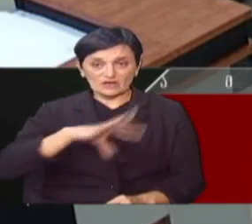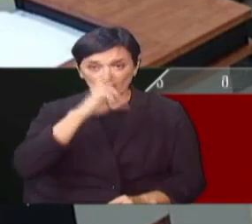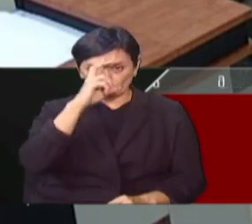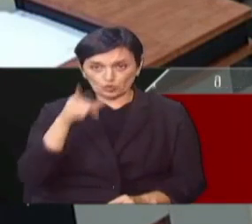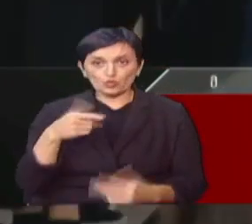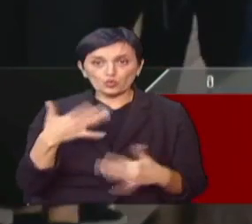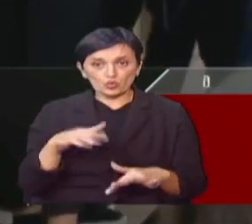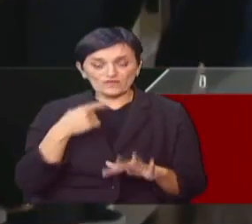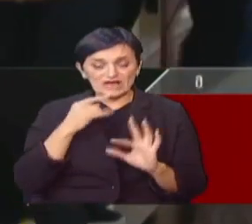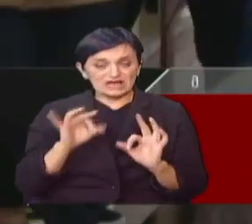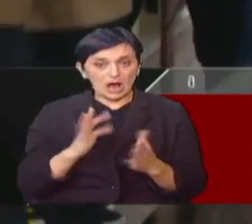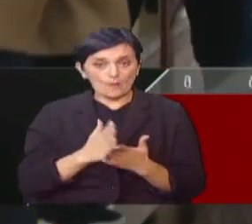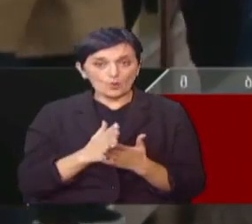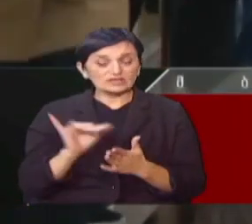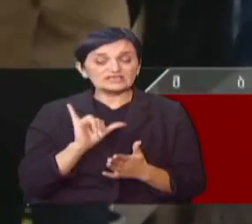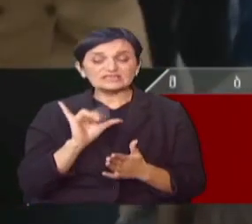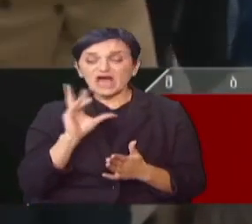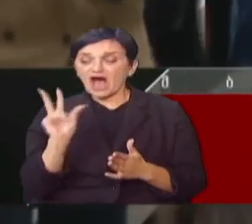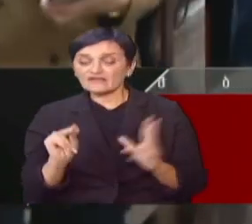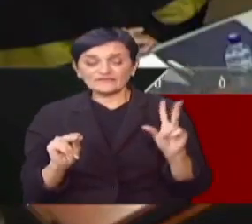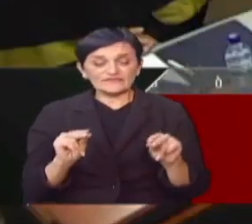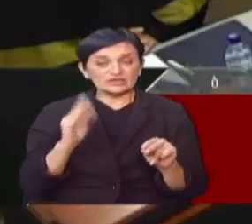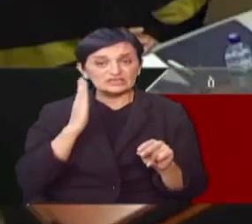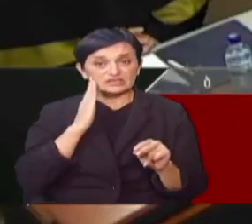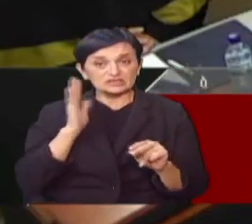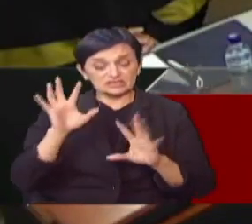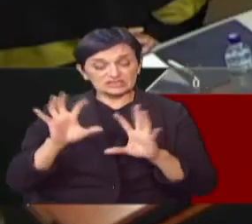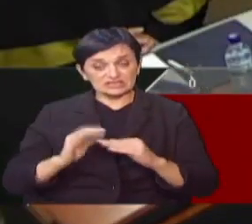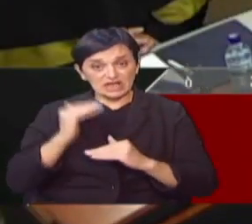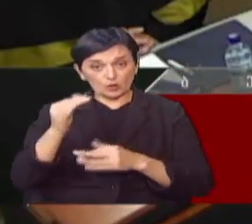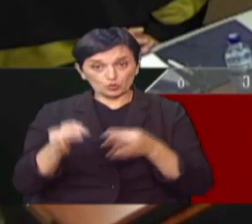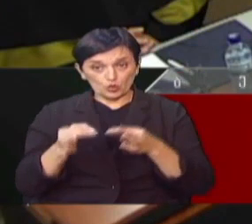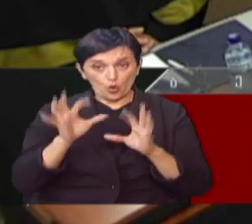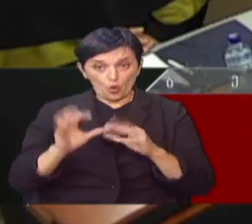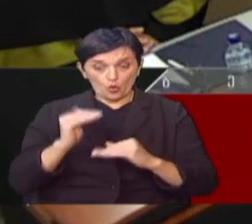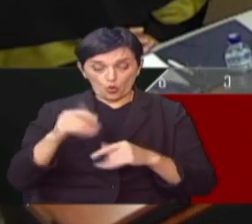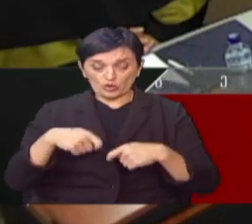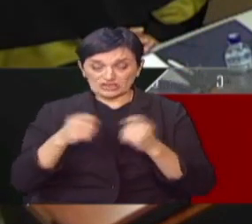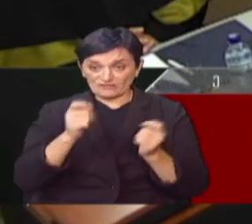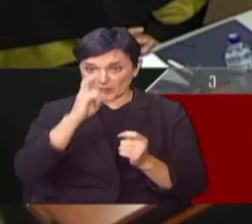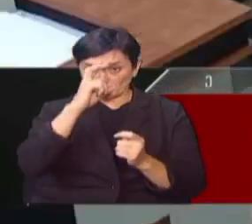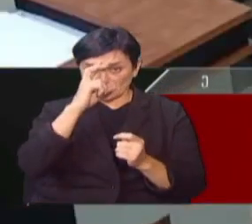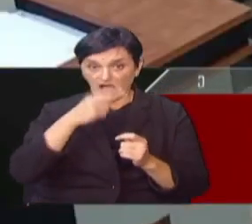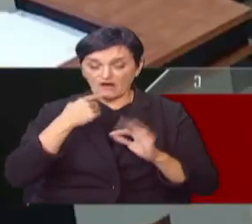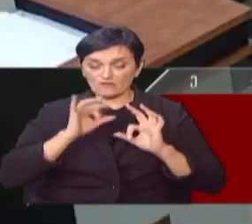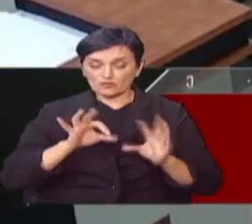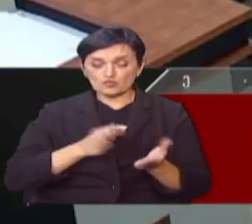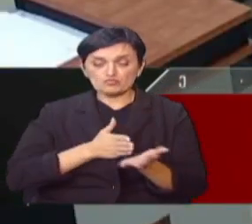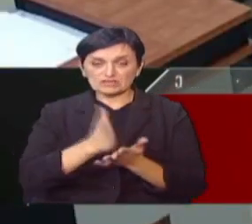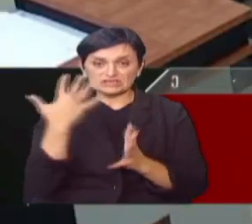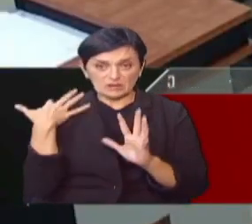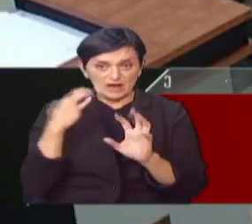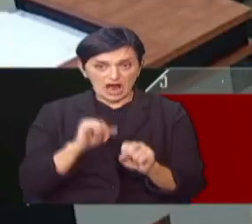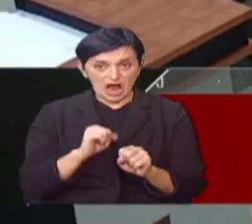უკვე გამოხატული აქვს. სად ჟღერდა სიმართლე? საკონსტიტუციო სასამართლოში, სადაც კონსტიტუციის დარღვევა მთავრობის გაცხადებული მიზნის